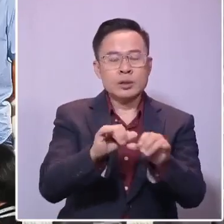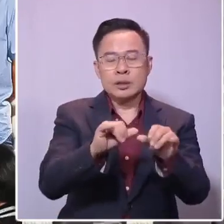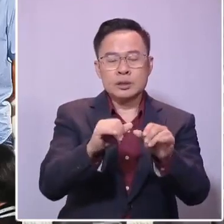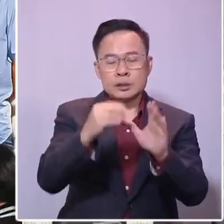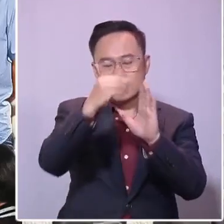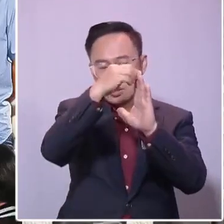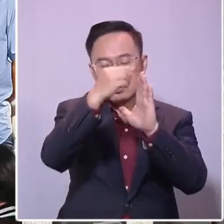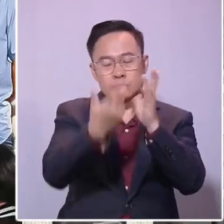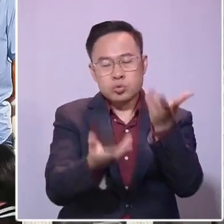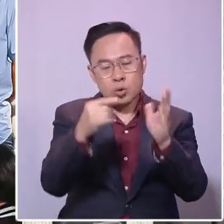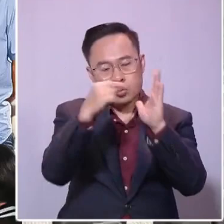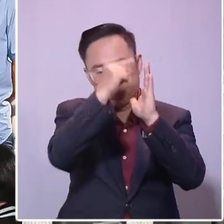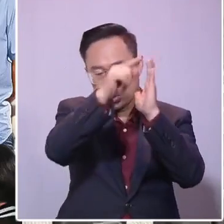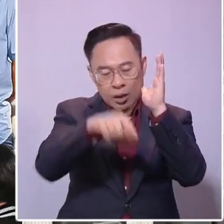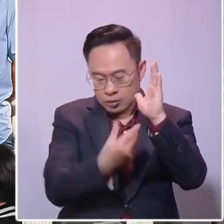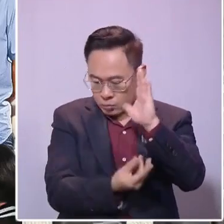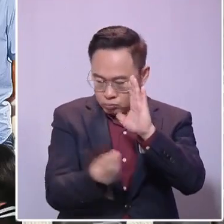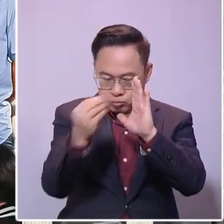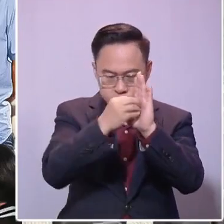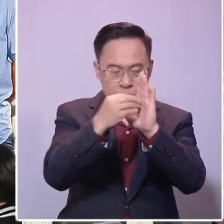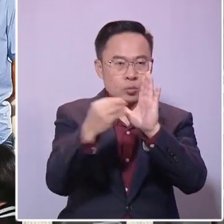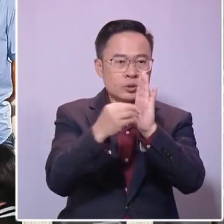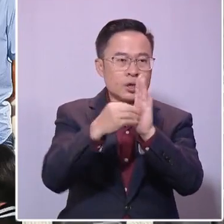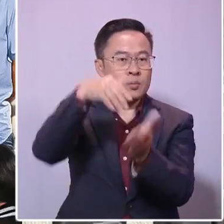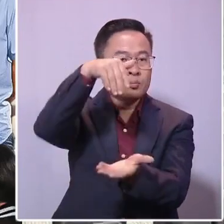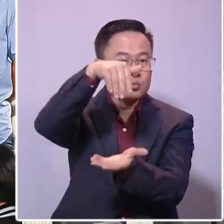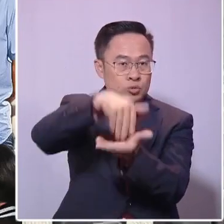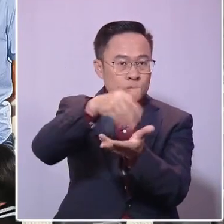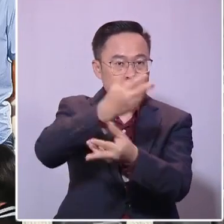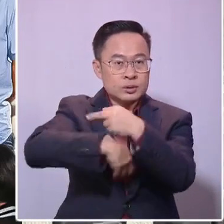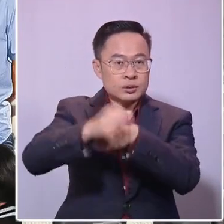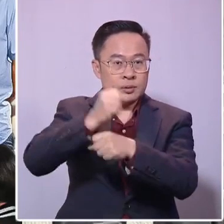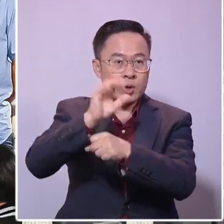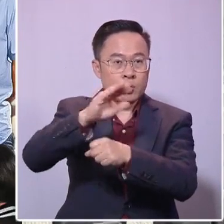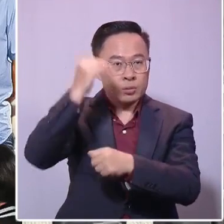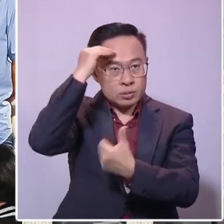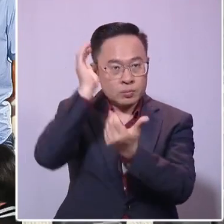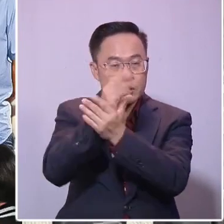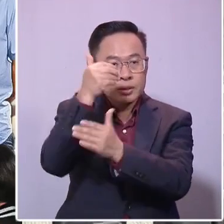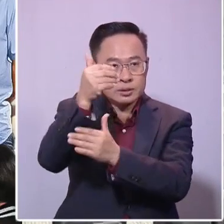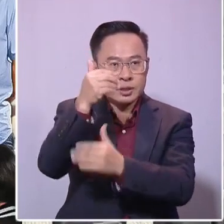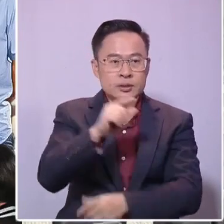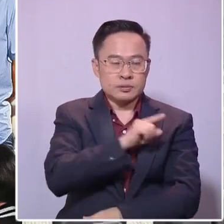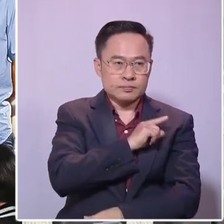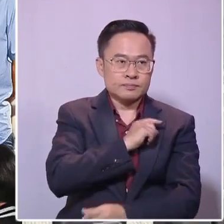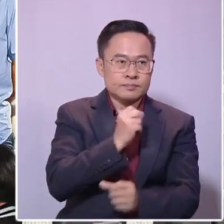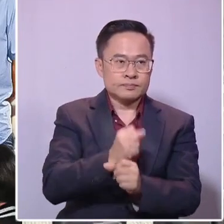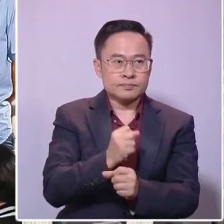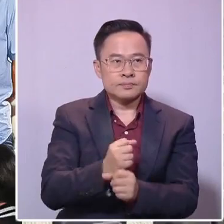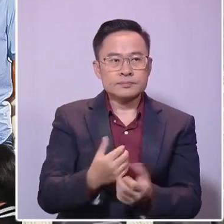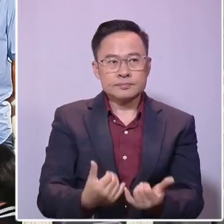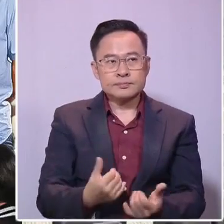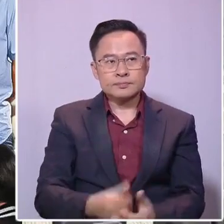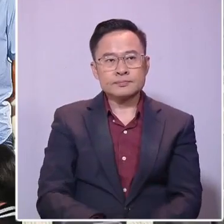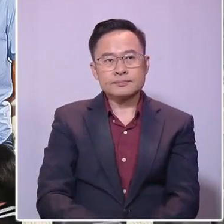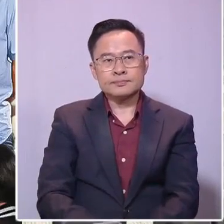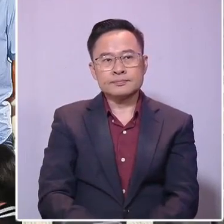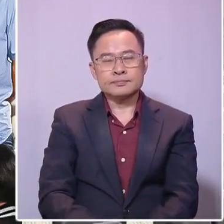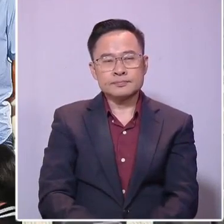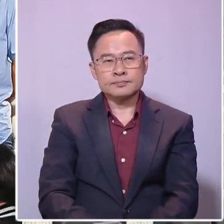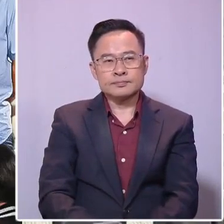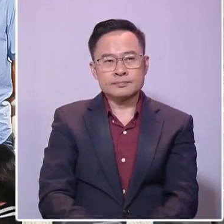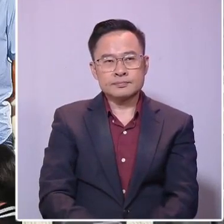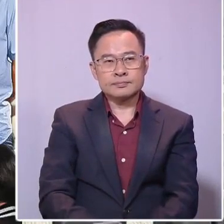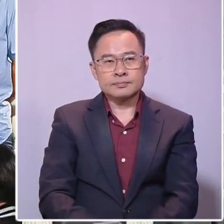นะครับที่ศูนย์ปฏิบัติการสำนักงานตำรวจแห่งชาติโดยให้ขาดจากเอ่อการปฏิบัติหน้าที่ในตำแหน่งเดิมค่ะนะครับ